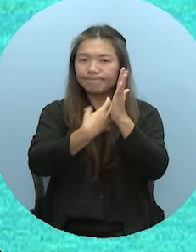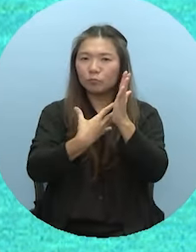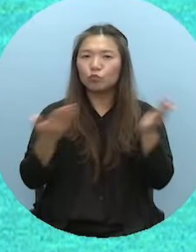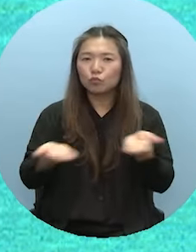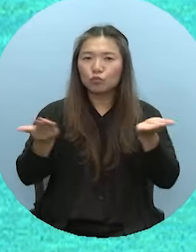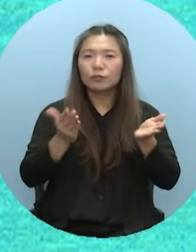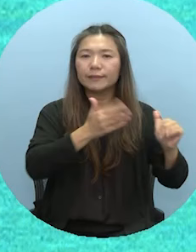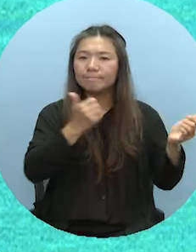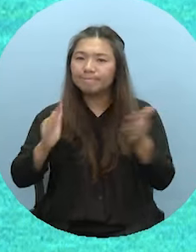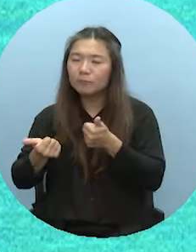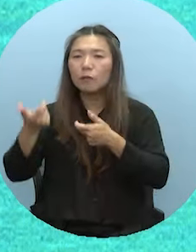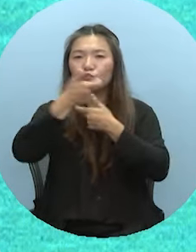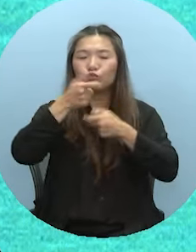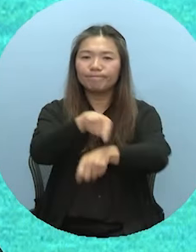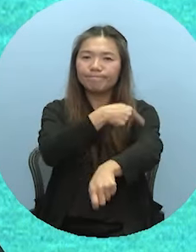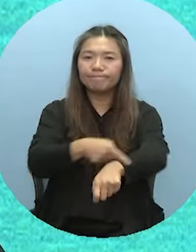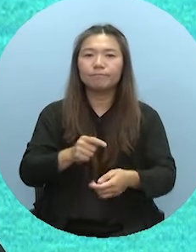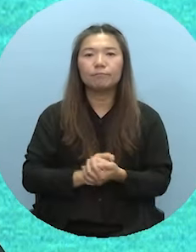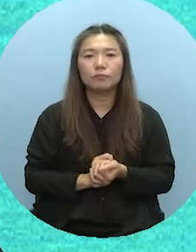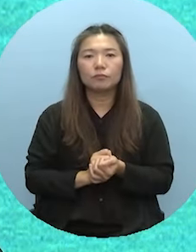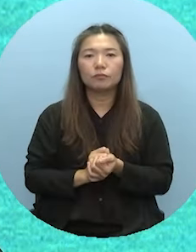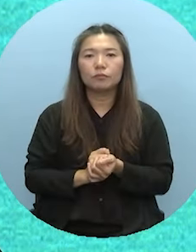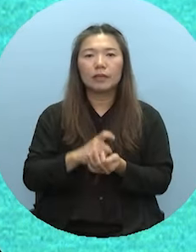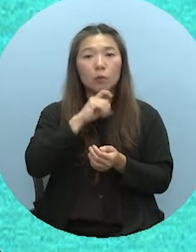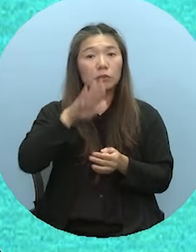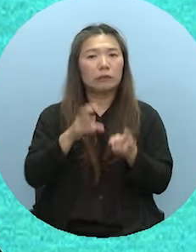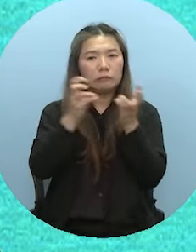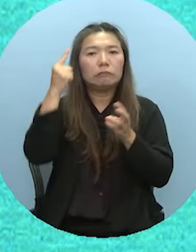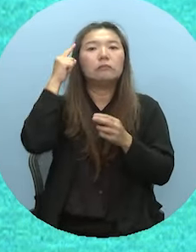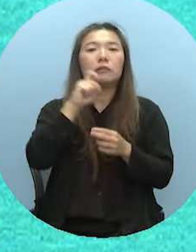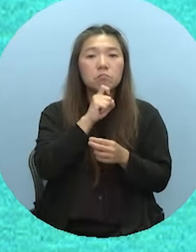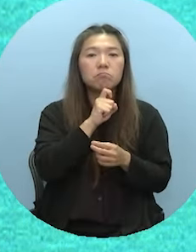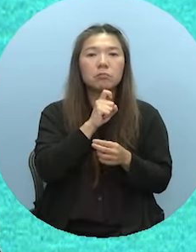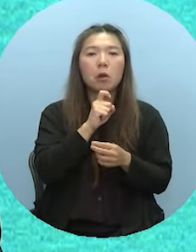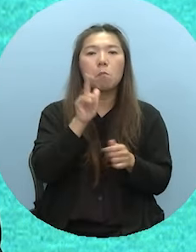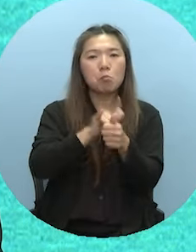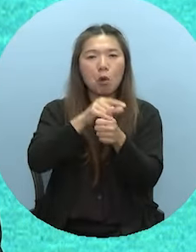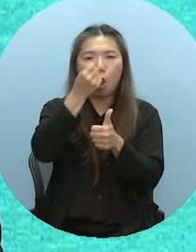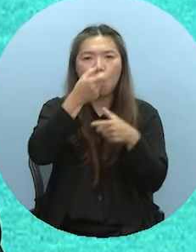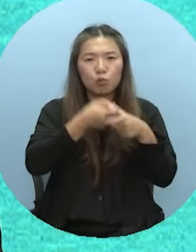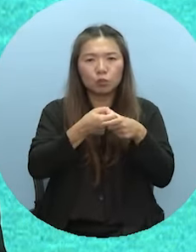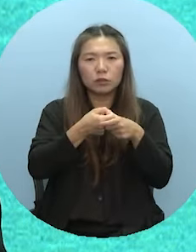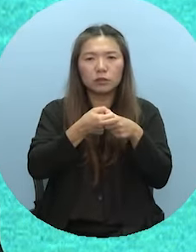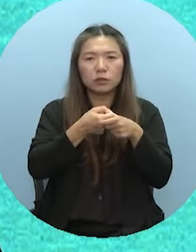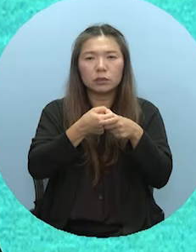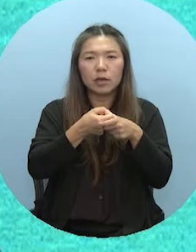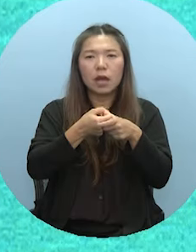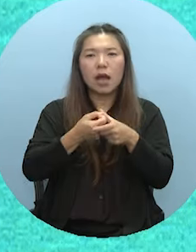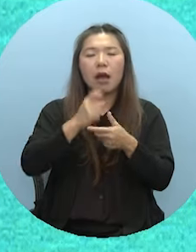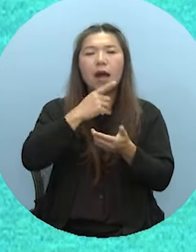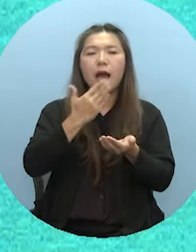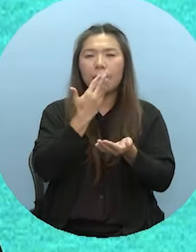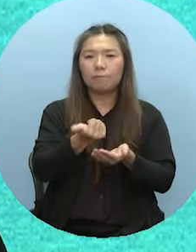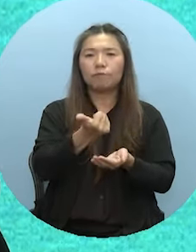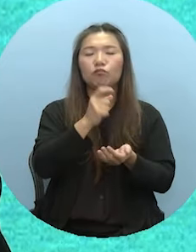互利共贏嘅貿易關係，但係亦都會有底線先維，保障香港企業嘅合法權益。